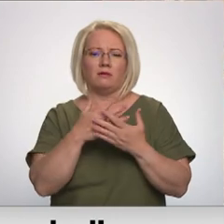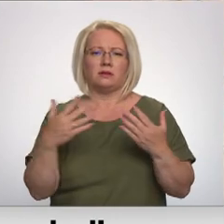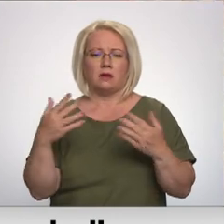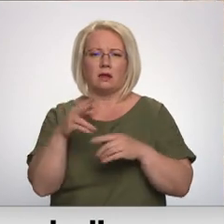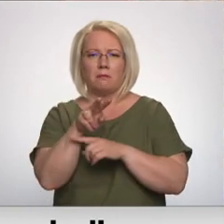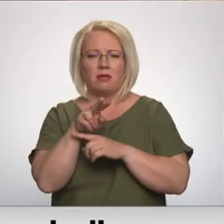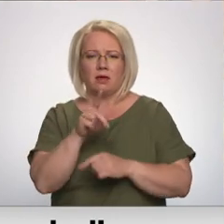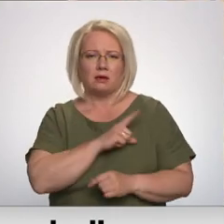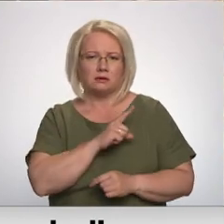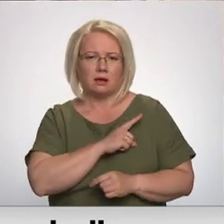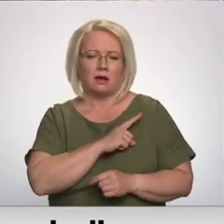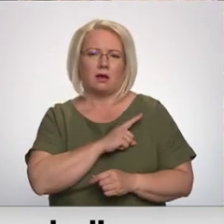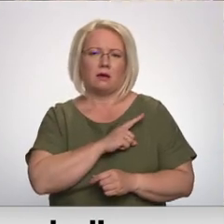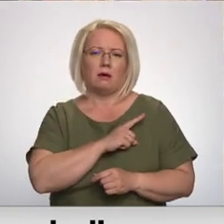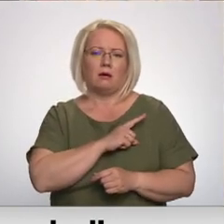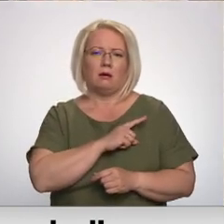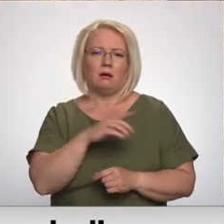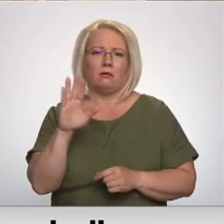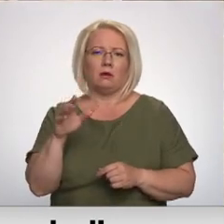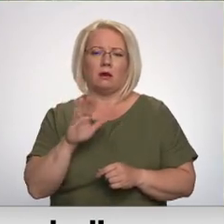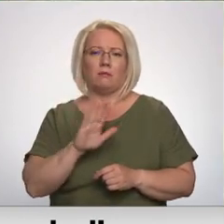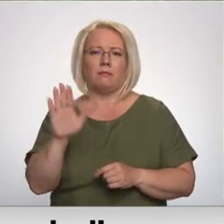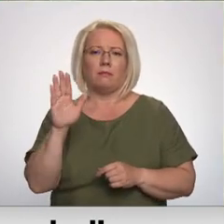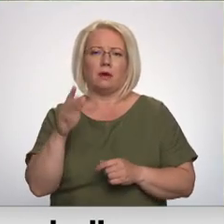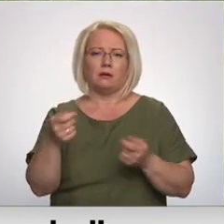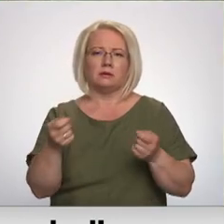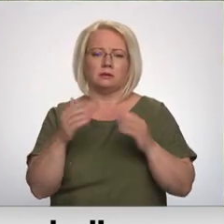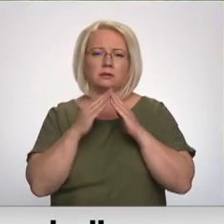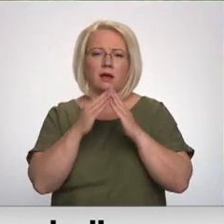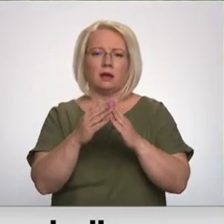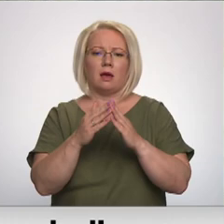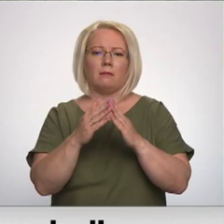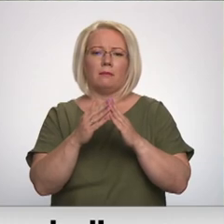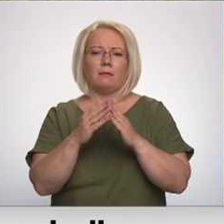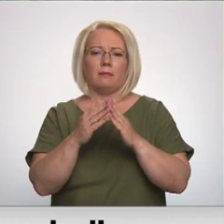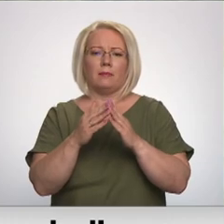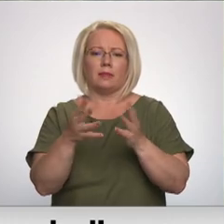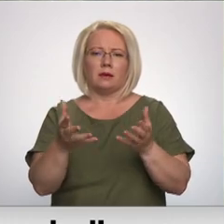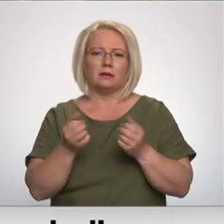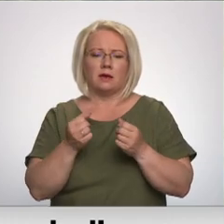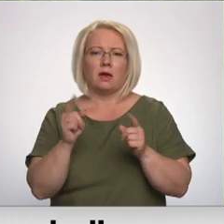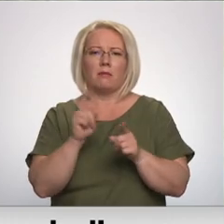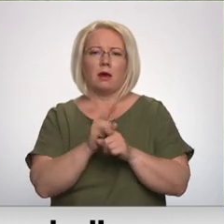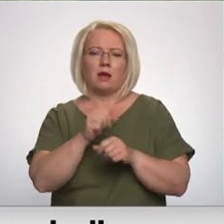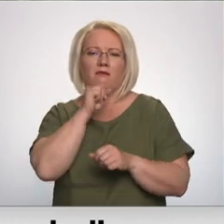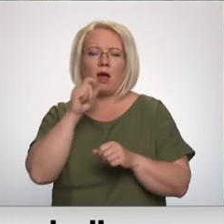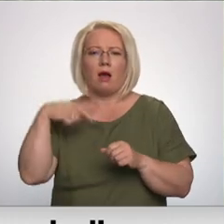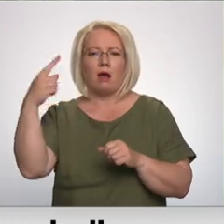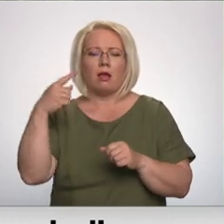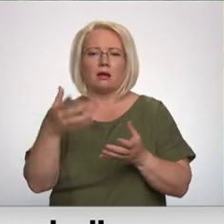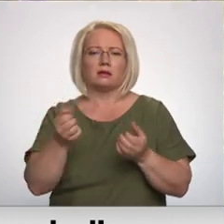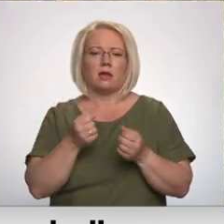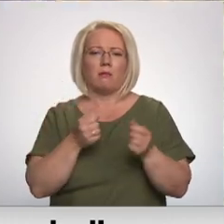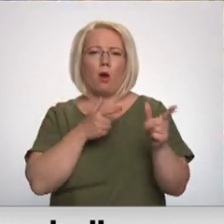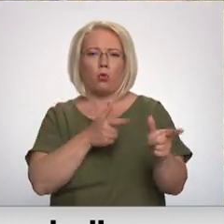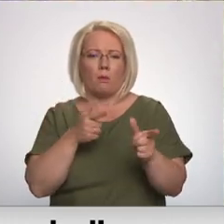ir. Pēc tam jau mūsu pamazam saņēmiem i automātus bija, i citi mīruči